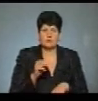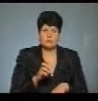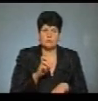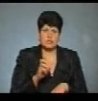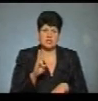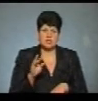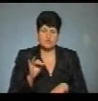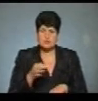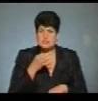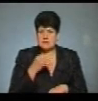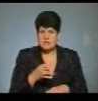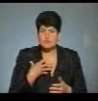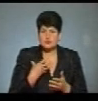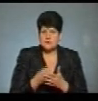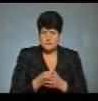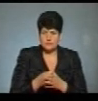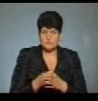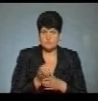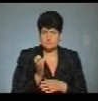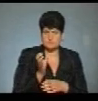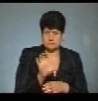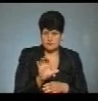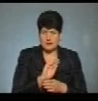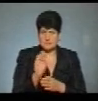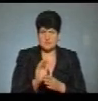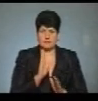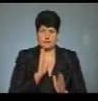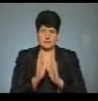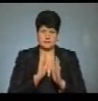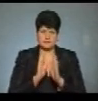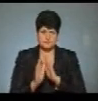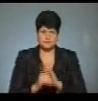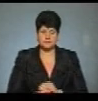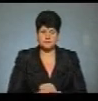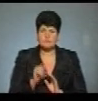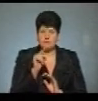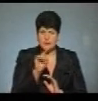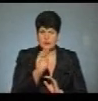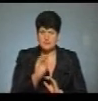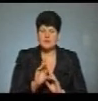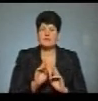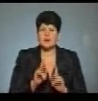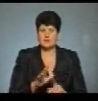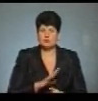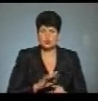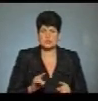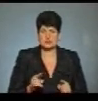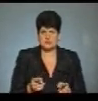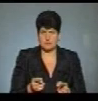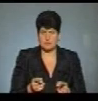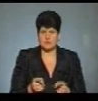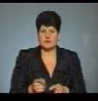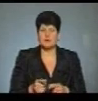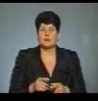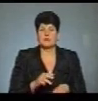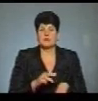сказав, що свій коментар стосовно цього випадку він опублікував на своїй Facebook-сторінці. Там він описав, як відбулося затримання.